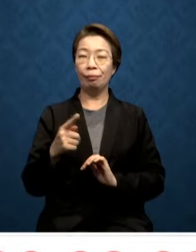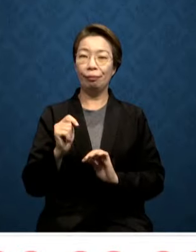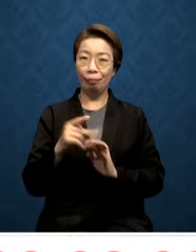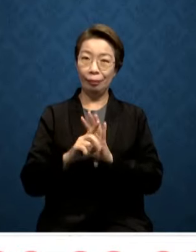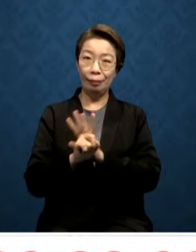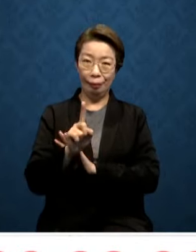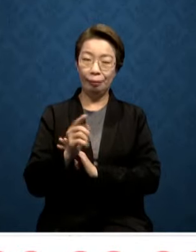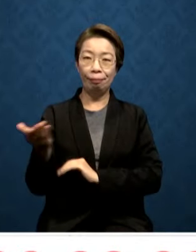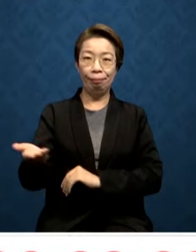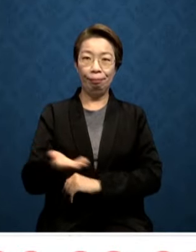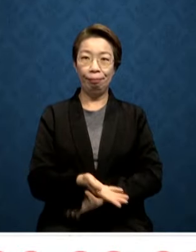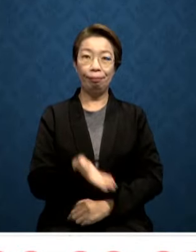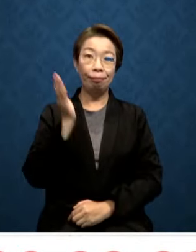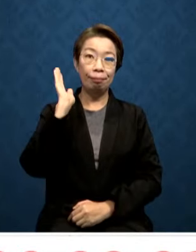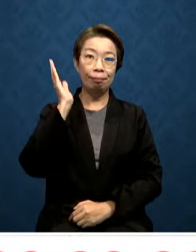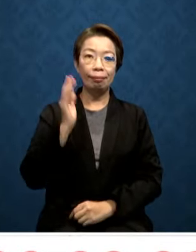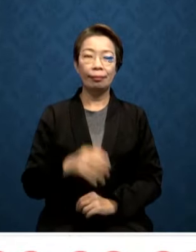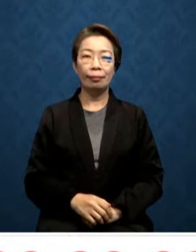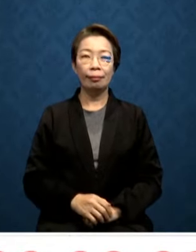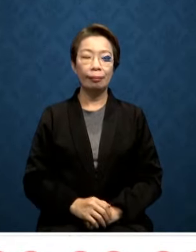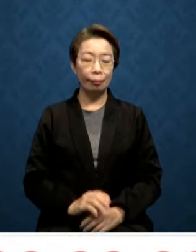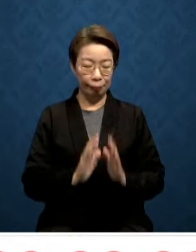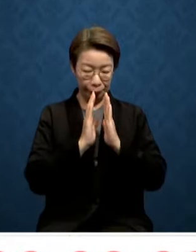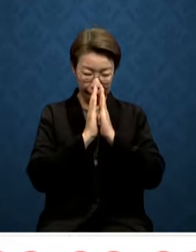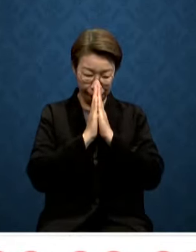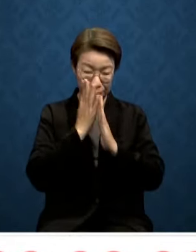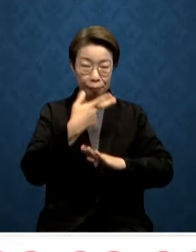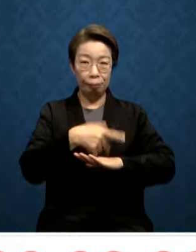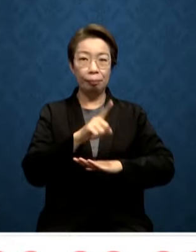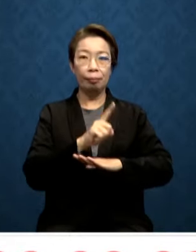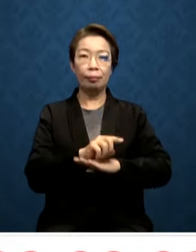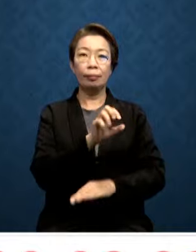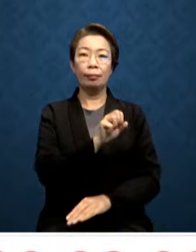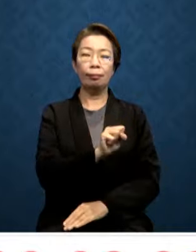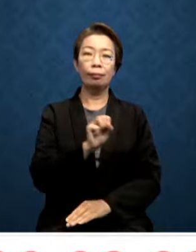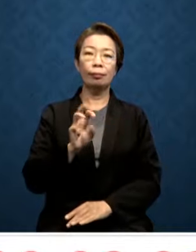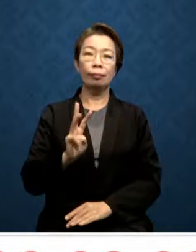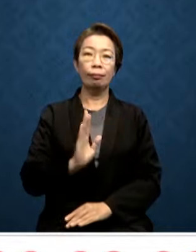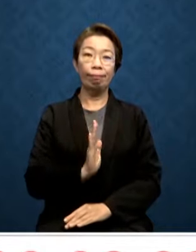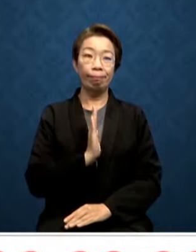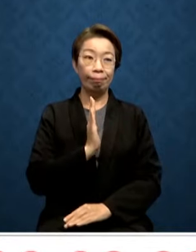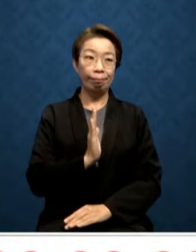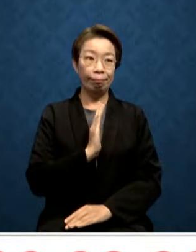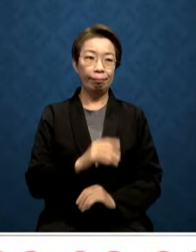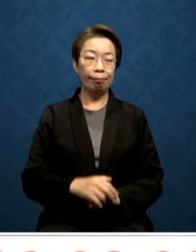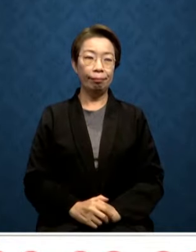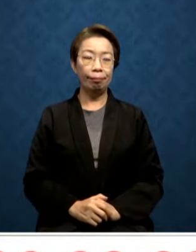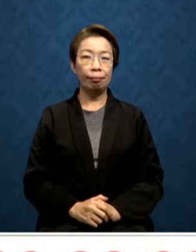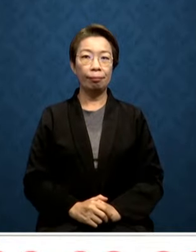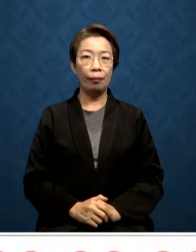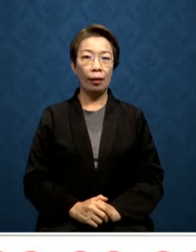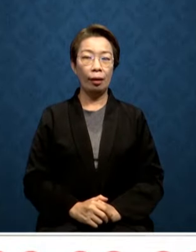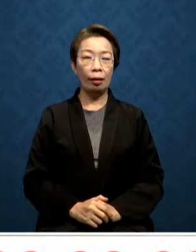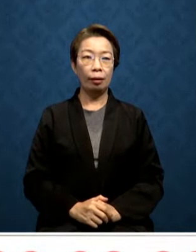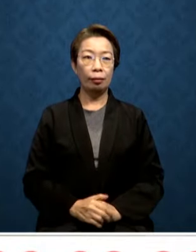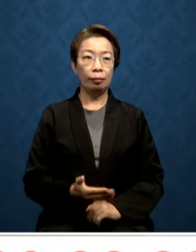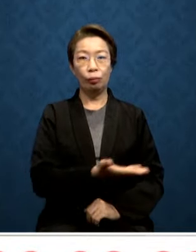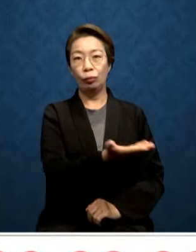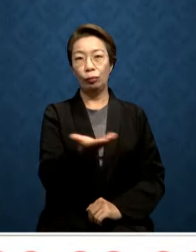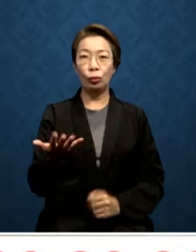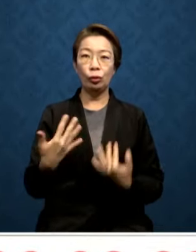ครับเรียนท่านประธานวุฒิสภาที่เคารพครับผู้เข้าร่วมประชุมแ